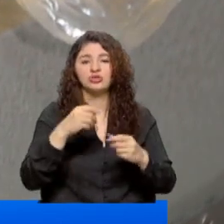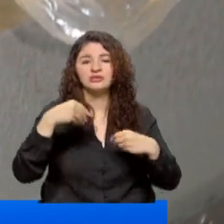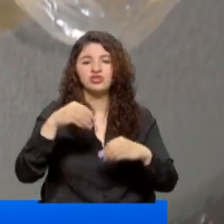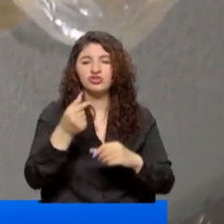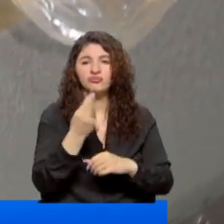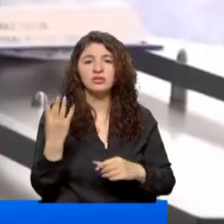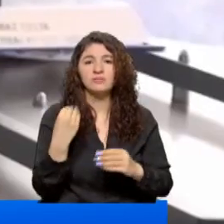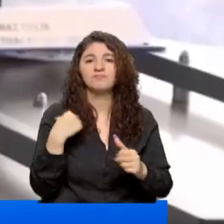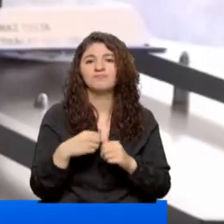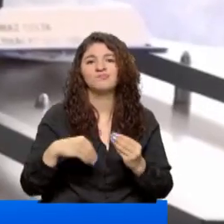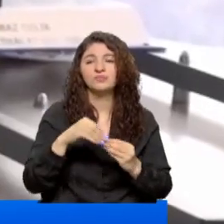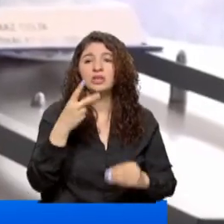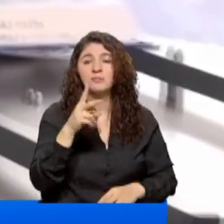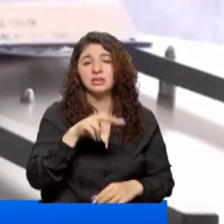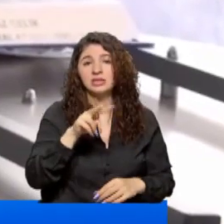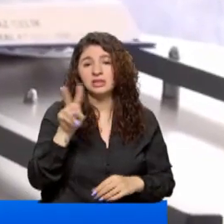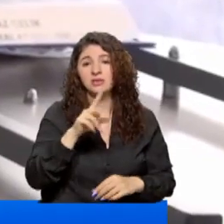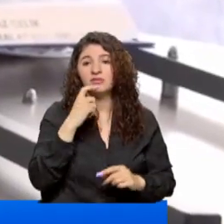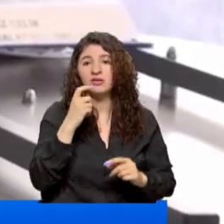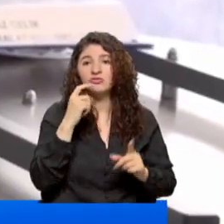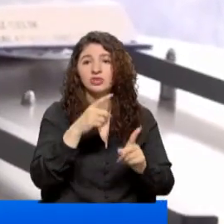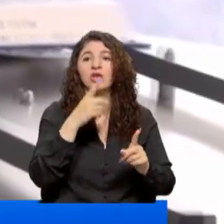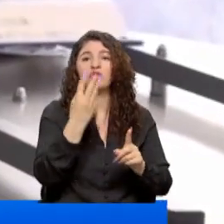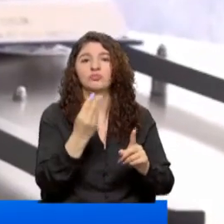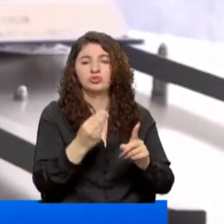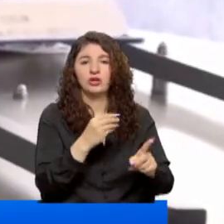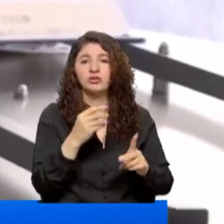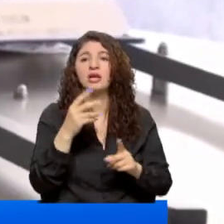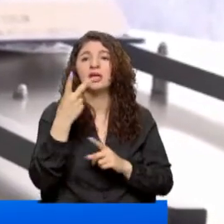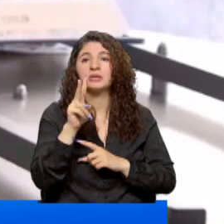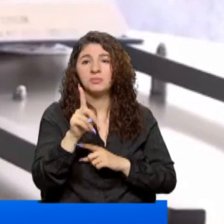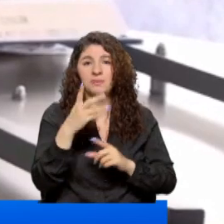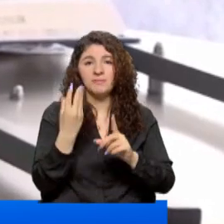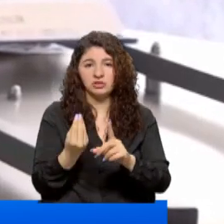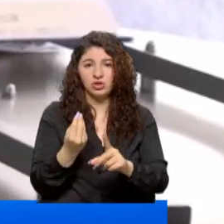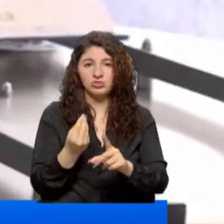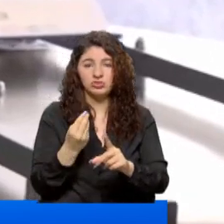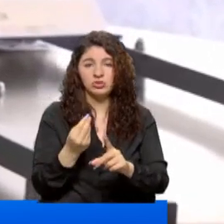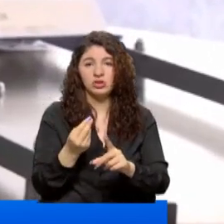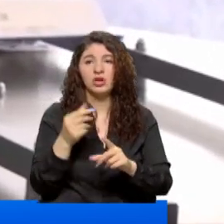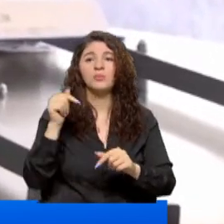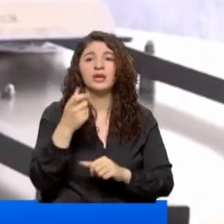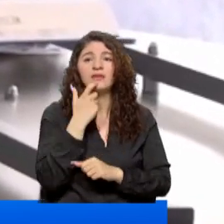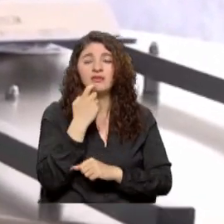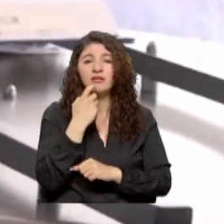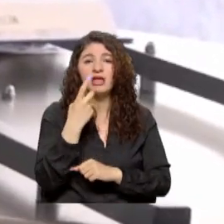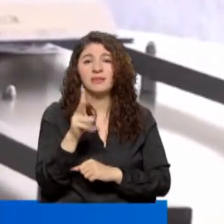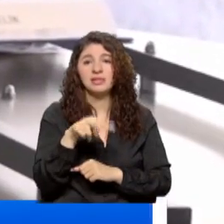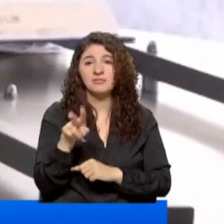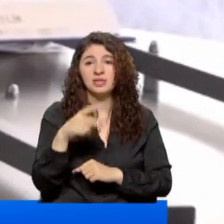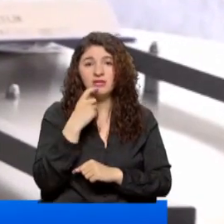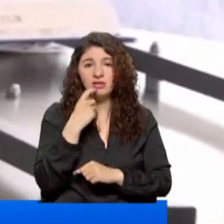fiyatları yine zamlanacak 2020 yılında Çünkü tf4 TL'yi 2021 yılında 5 TL Bu yıl